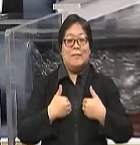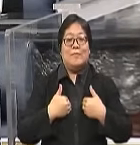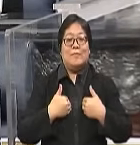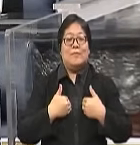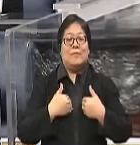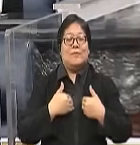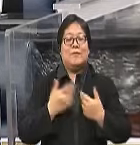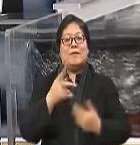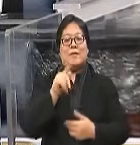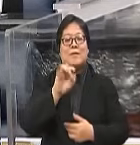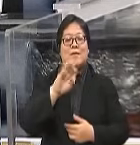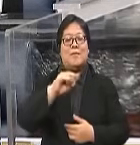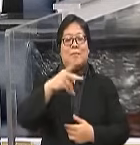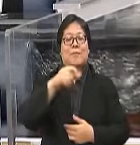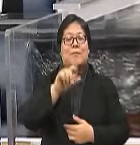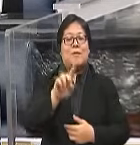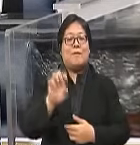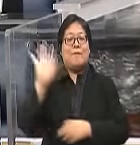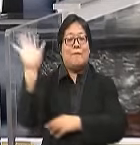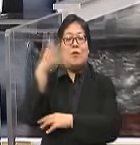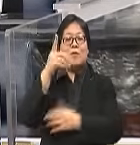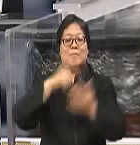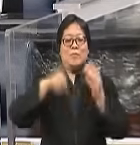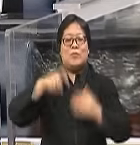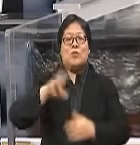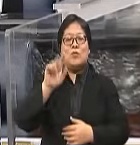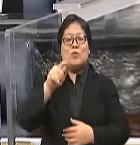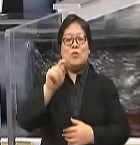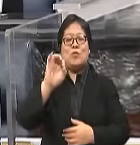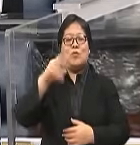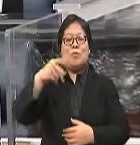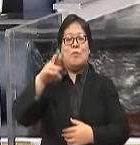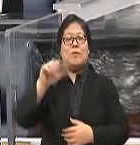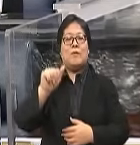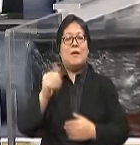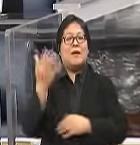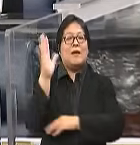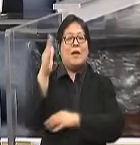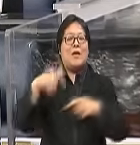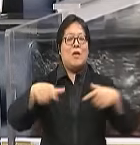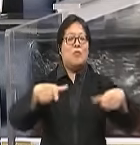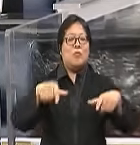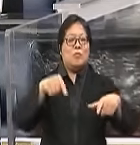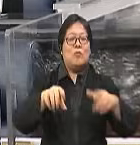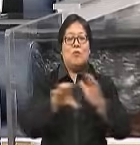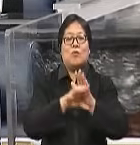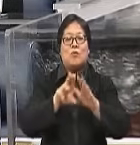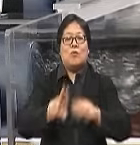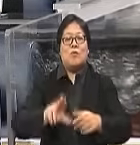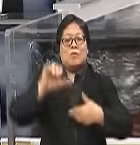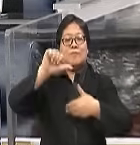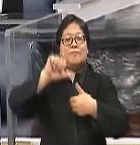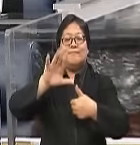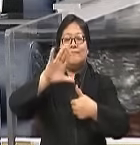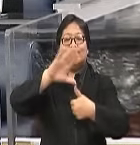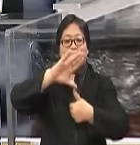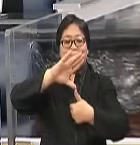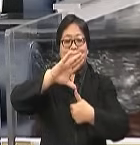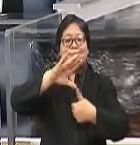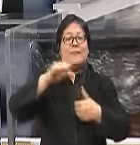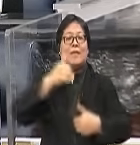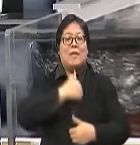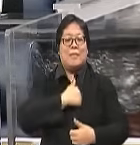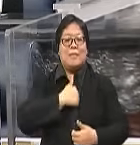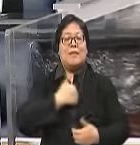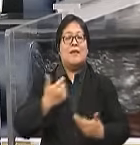template Forest yang memerlukan Tropical forest punya kayu ya selesai negaranya seperti nonton Amerika Karena dia